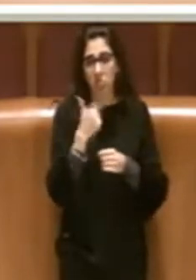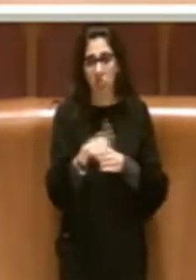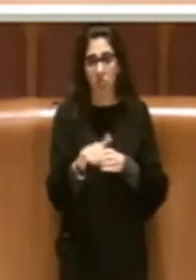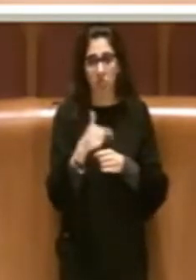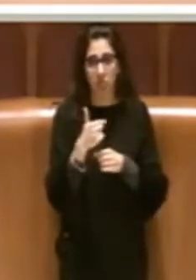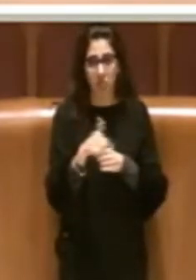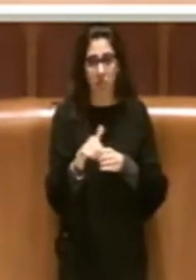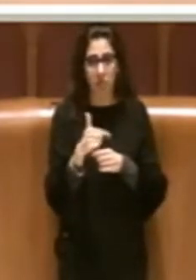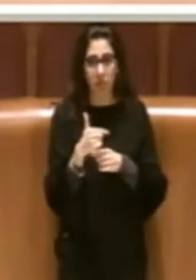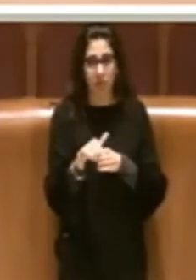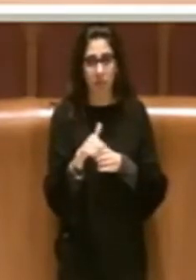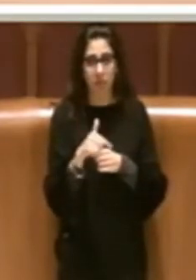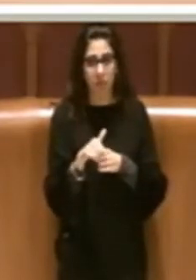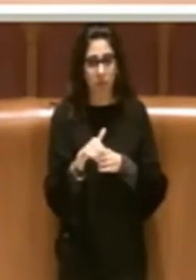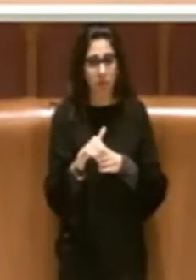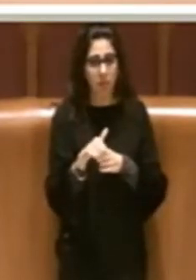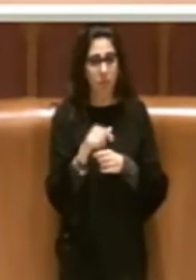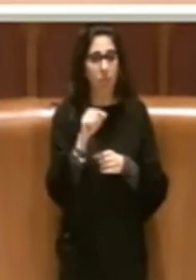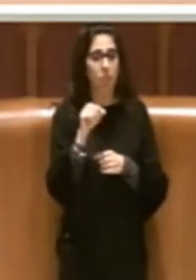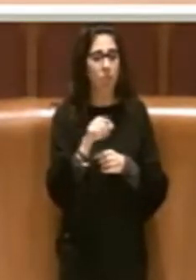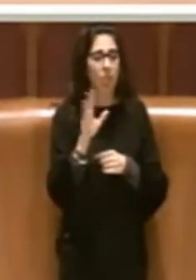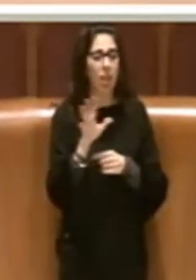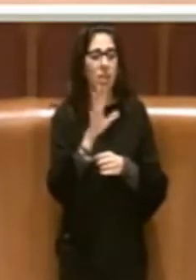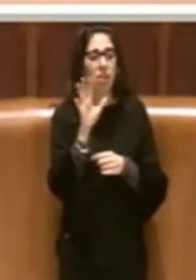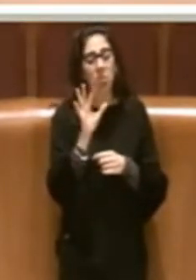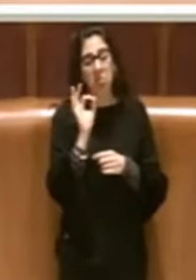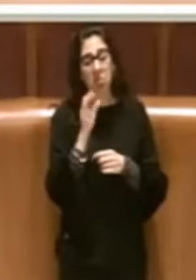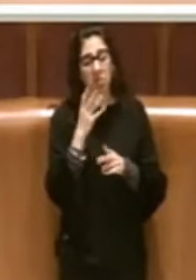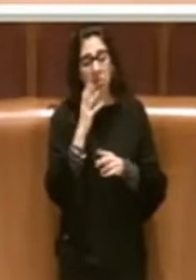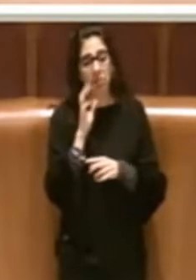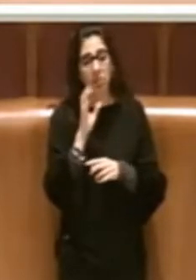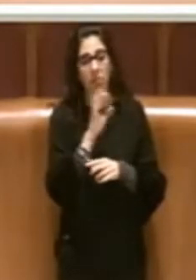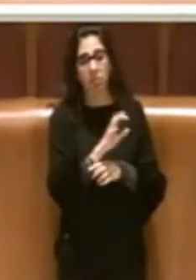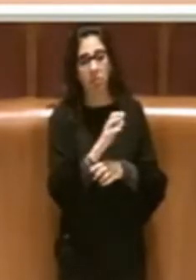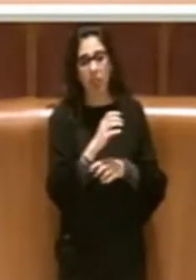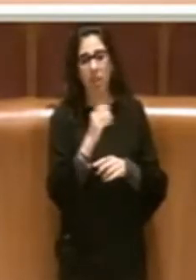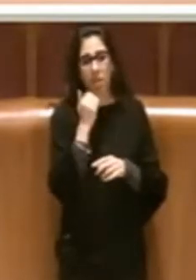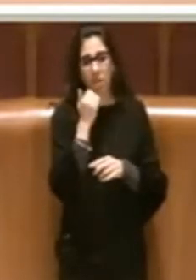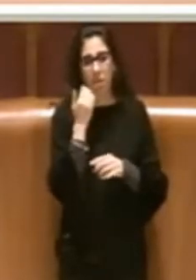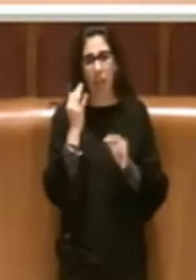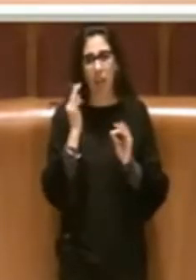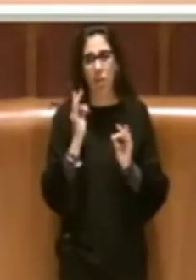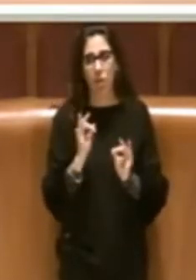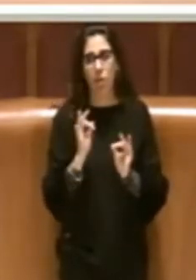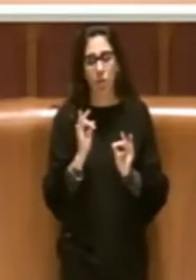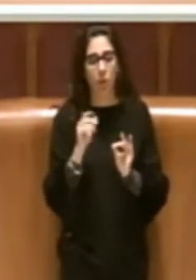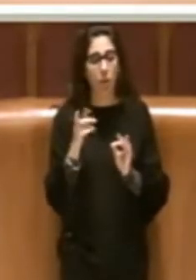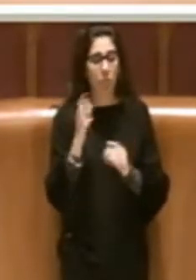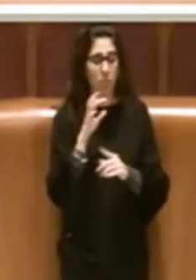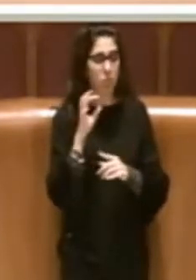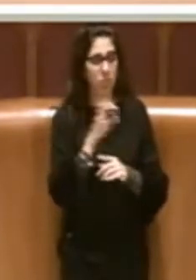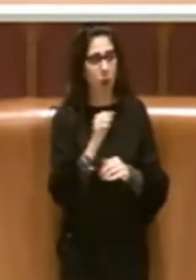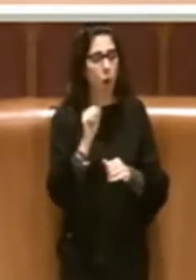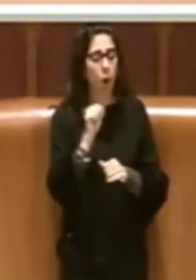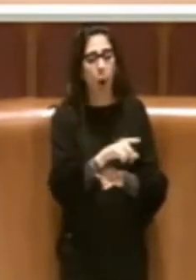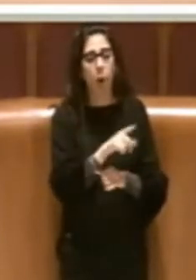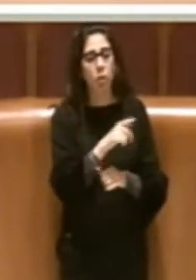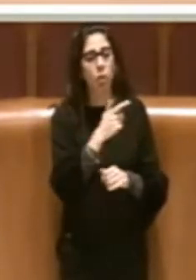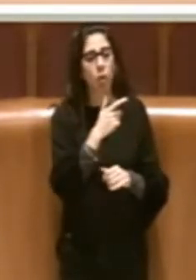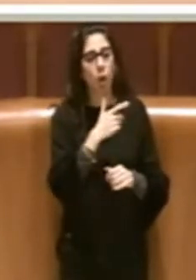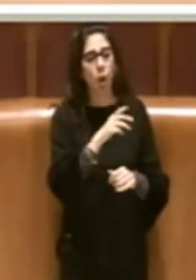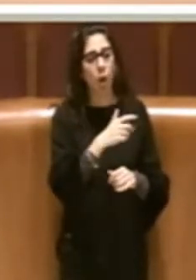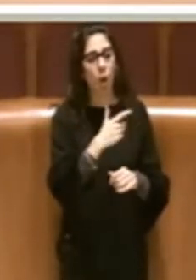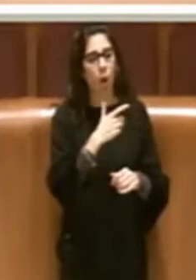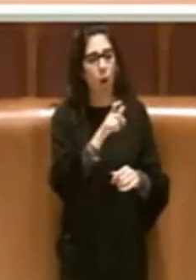e riteniamo che questo invece sia stato un attacco vergognoso che sia stato fatto alla consigliera Guerrini e alle sue